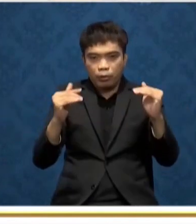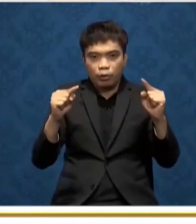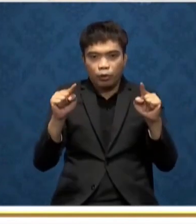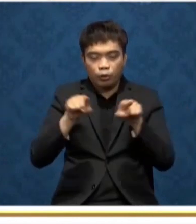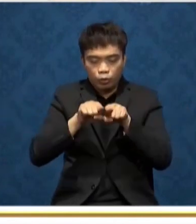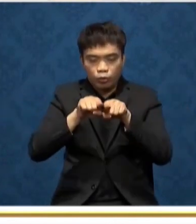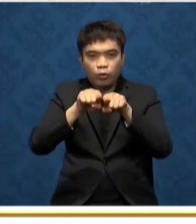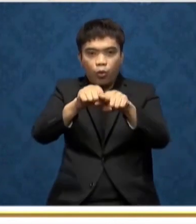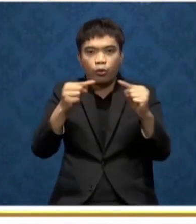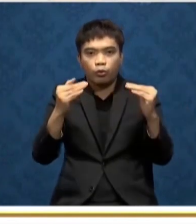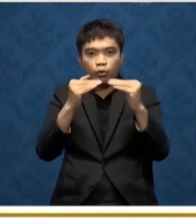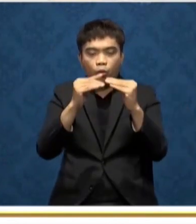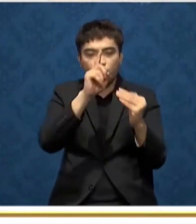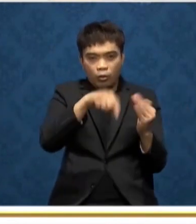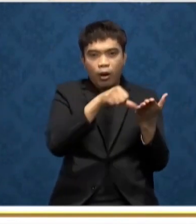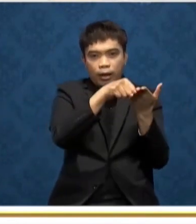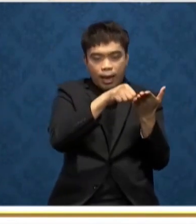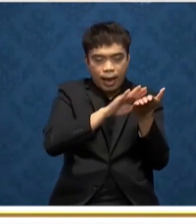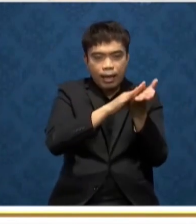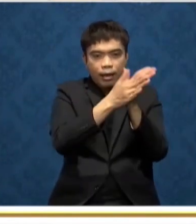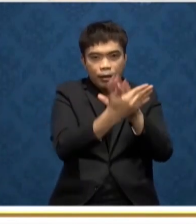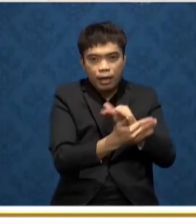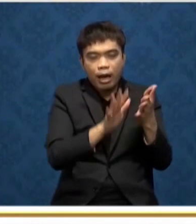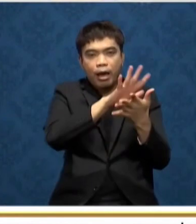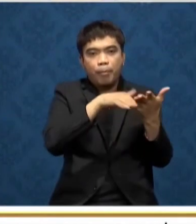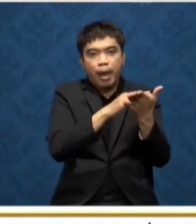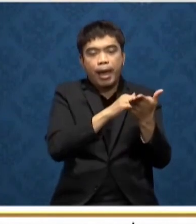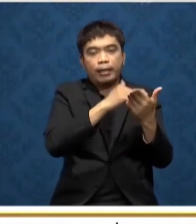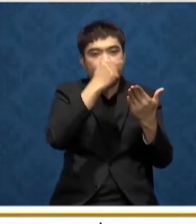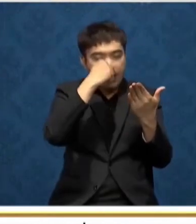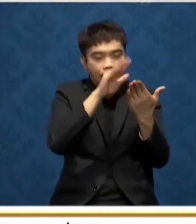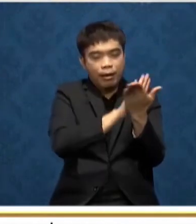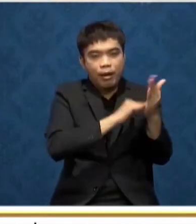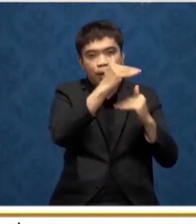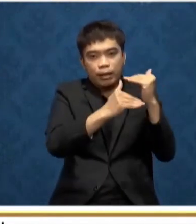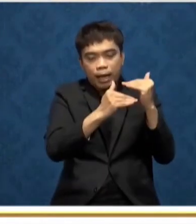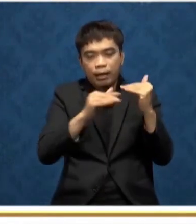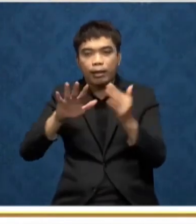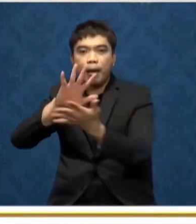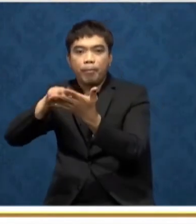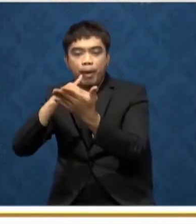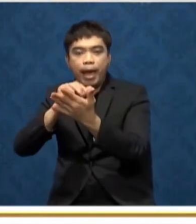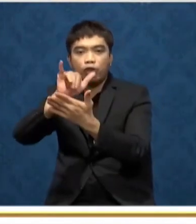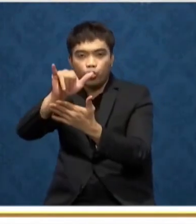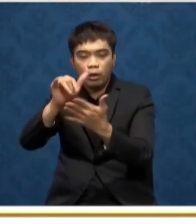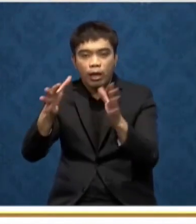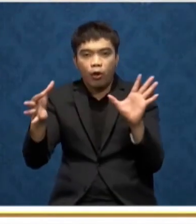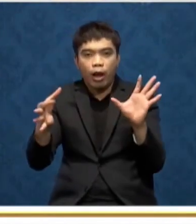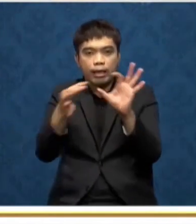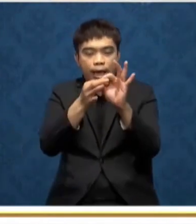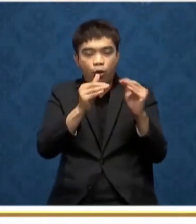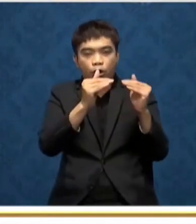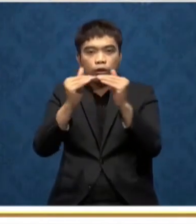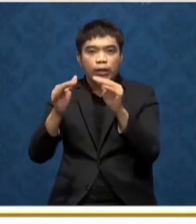ั้เฉพาะกระบนการแก้ไแผนปัติรูปประเทศให้สอดคล้องกับยุทธษาชาติบวกกบการขยายเวลาปรบปรงแผนปัิรูปเทศออกไป